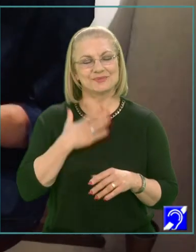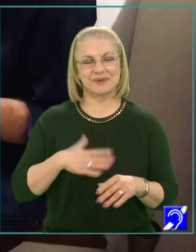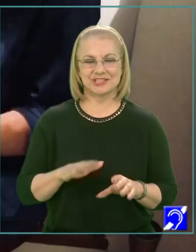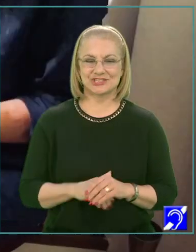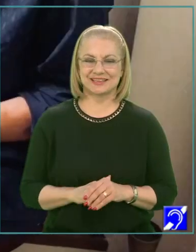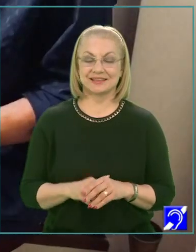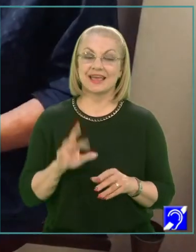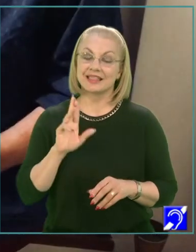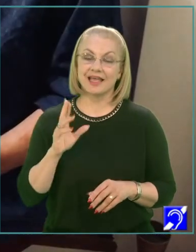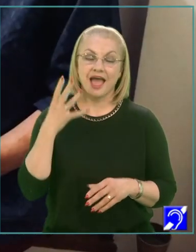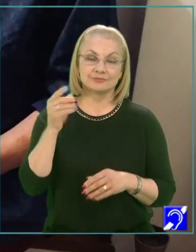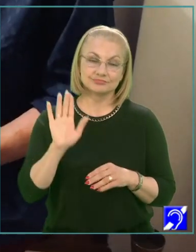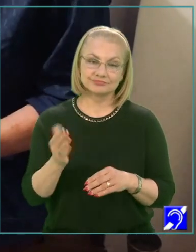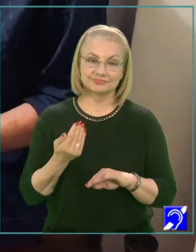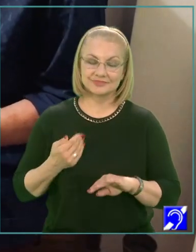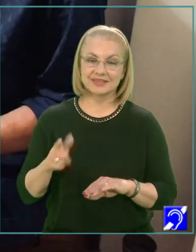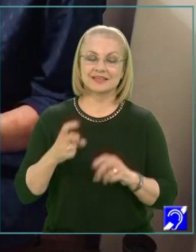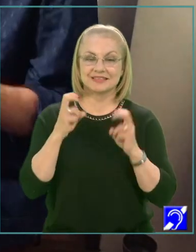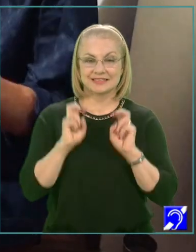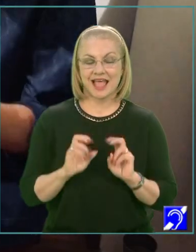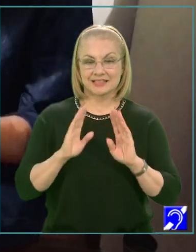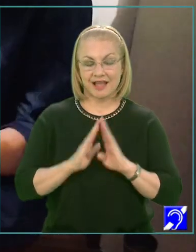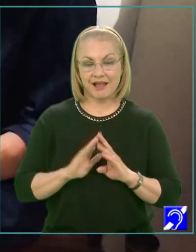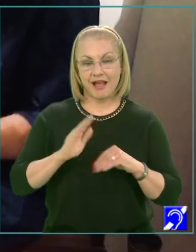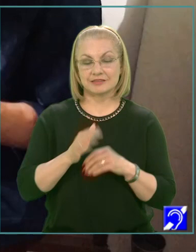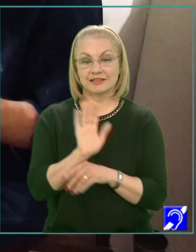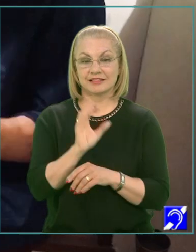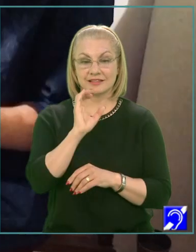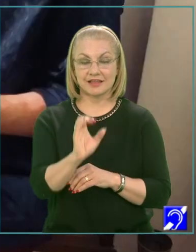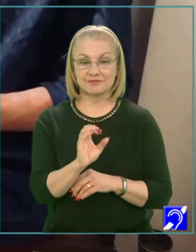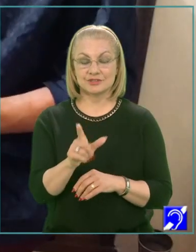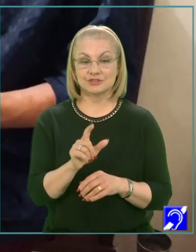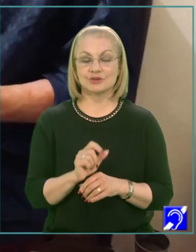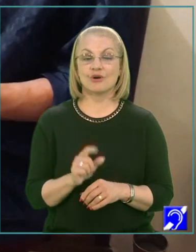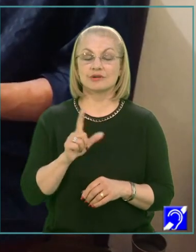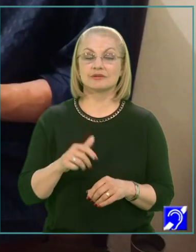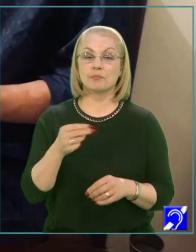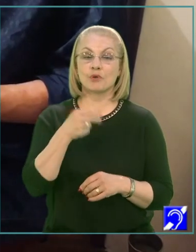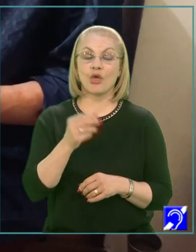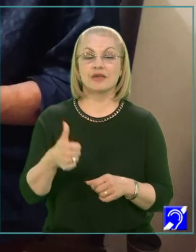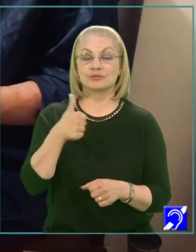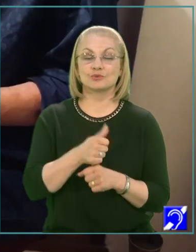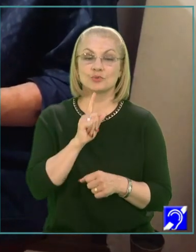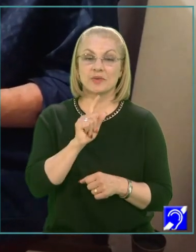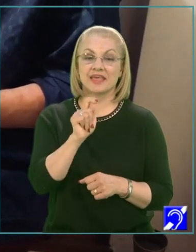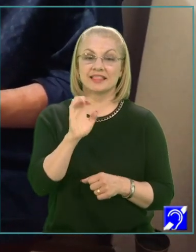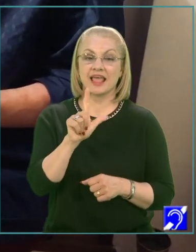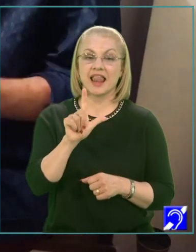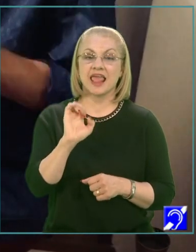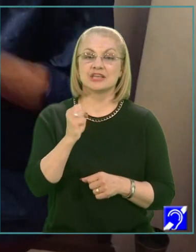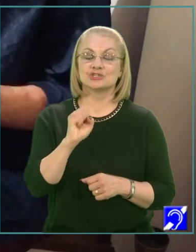alta, stați alături de programele televiziunii publice, stați alături de acest proiect unic numit Teleșcoală